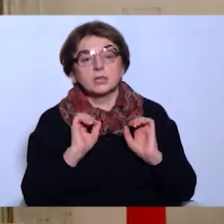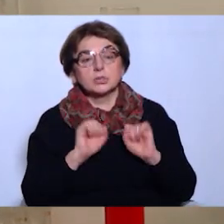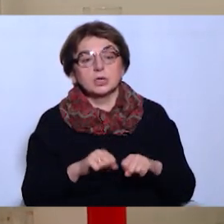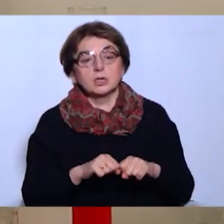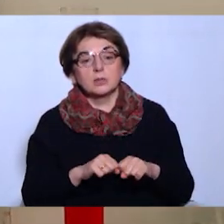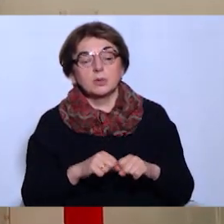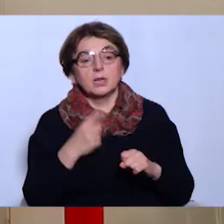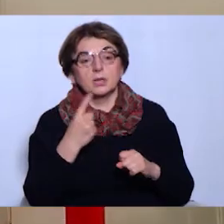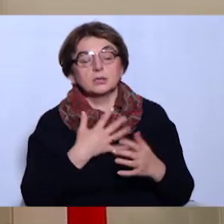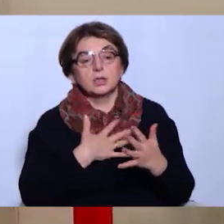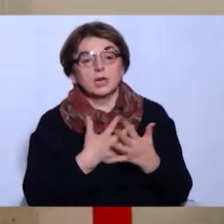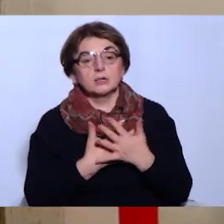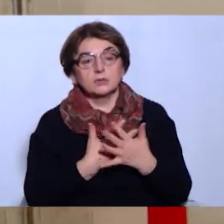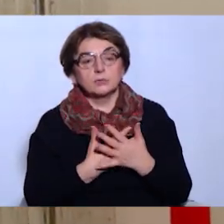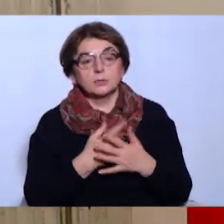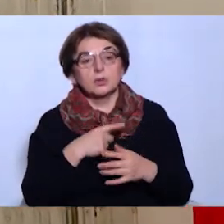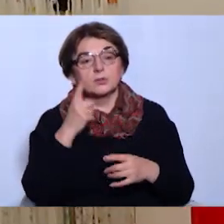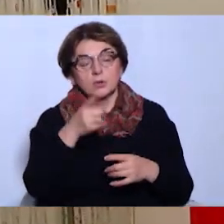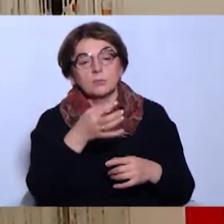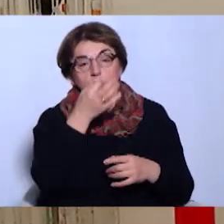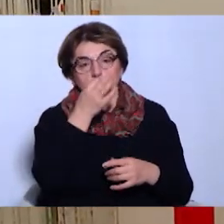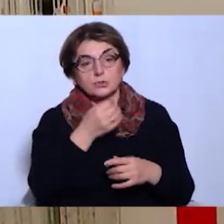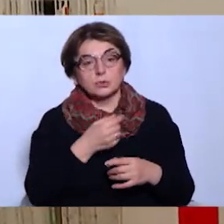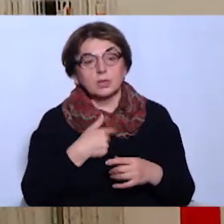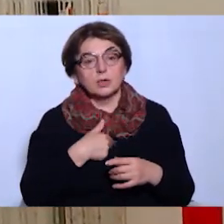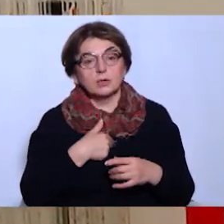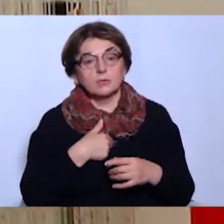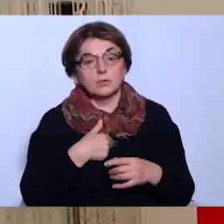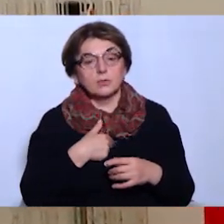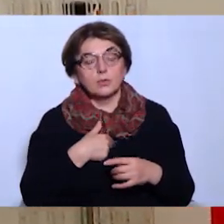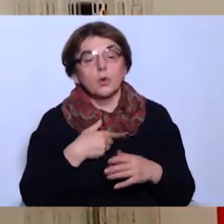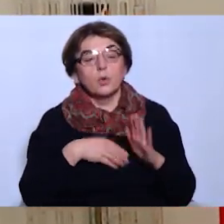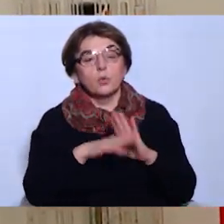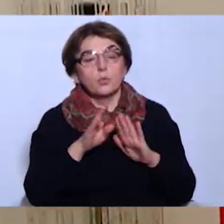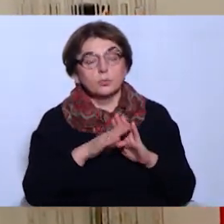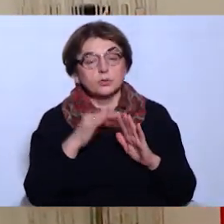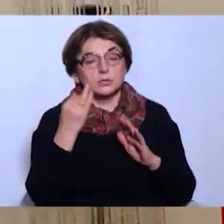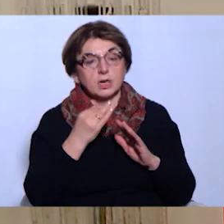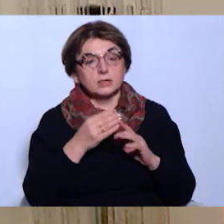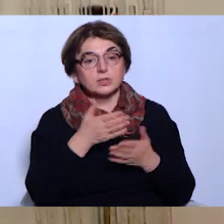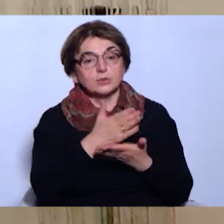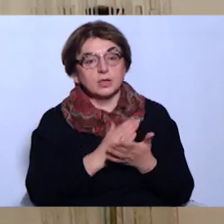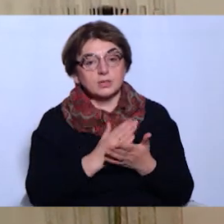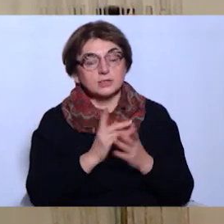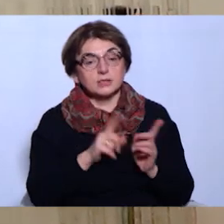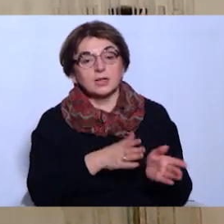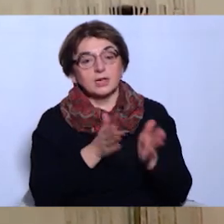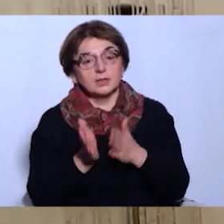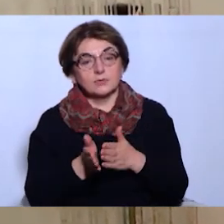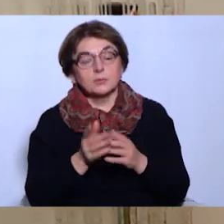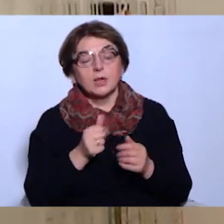ეს რაც შეეხება ერთ-ერთ აქტივობას, რომელიც მე მგონი მოგეწონა, ეხა კი უფრო საინტერესო ნაწილზე გადავდივარ, რომელიც